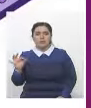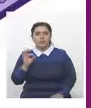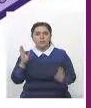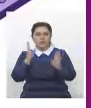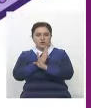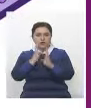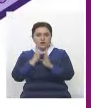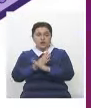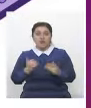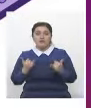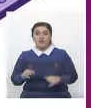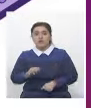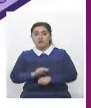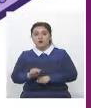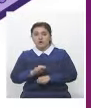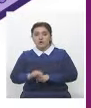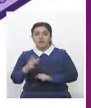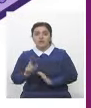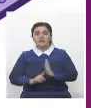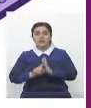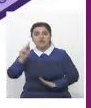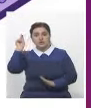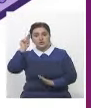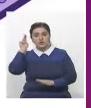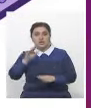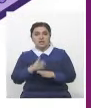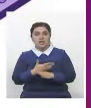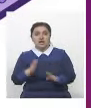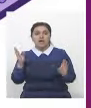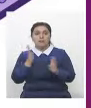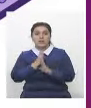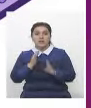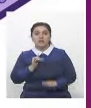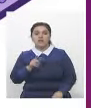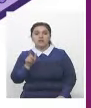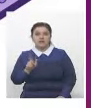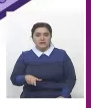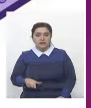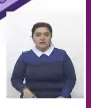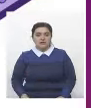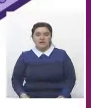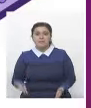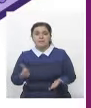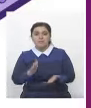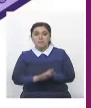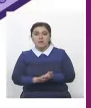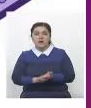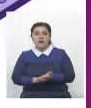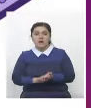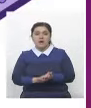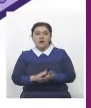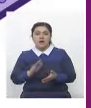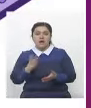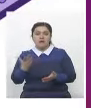природе. Сегодня на уроке вы приступите к изучению раздела «Природа и человек».